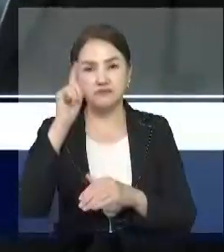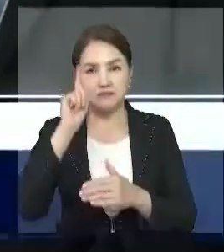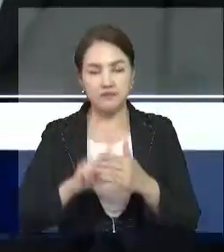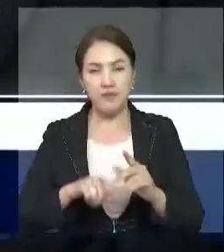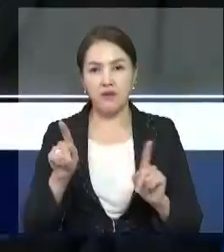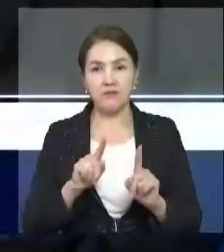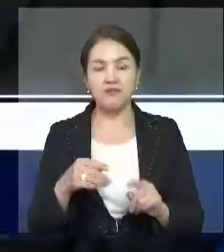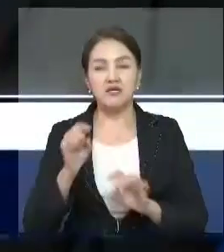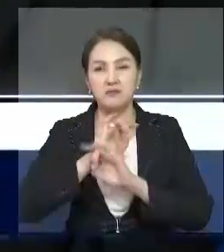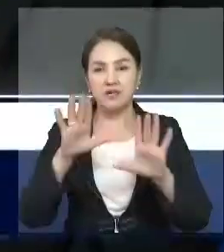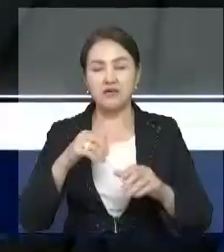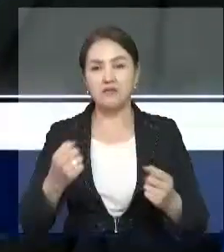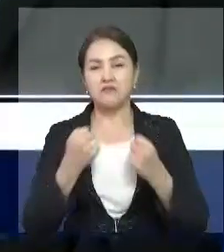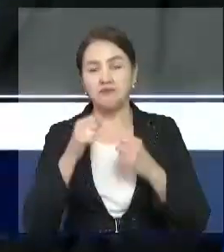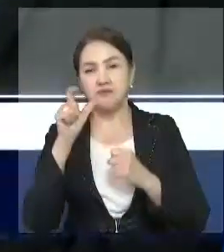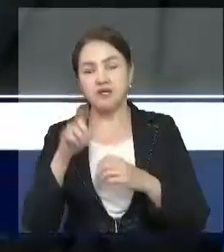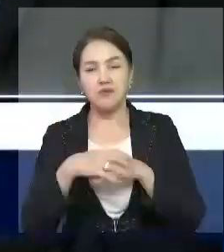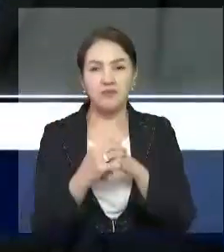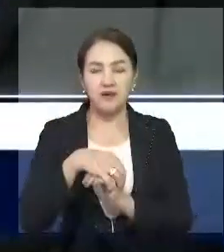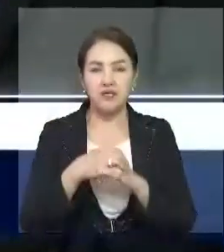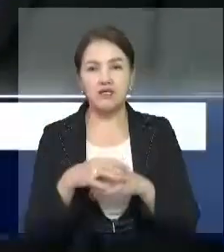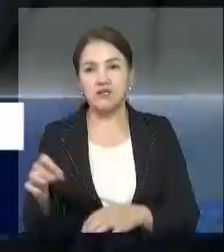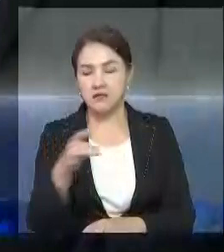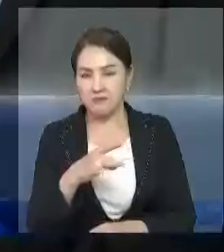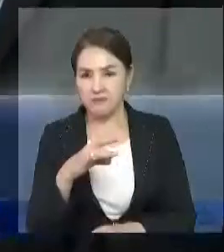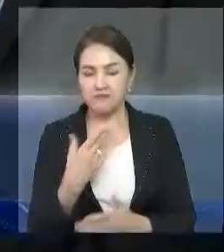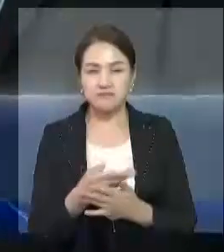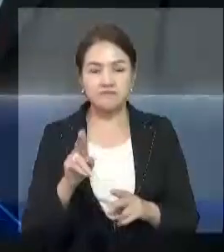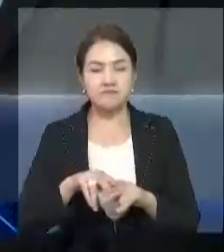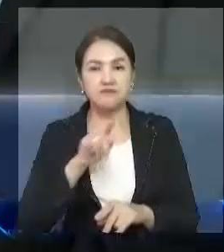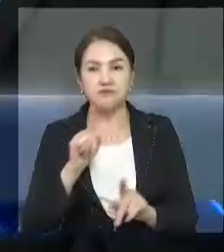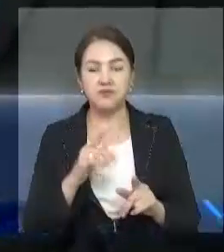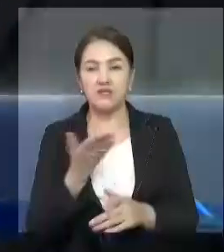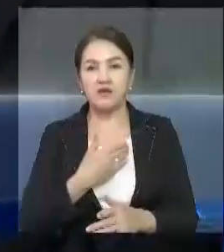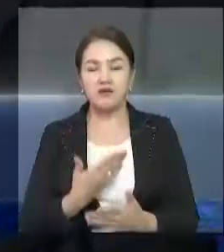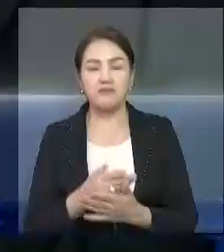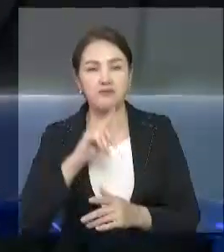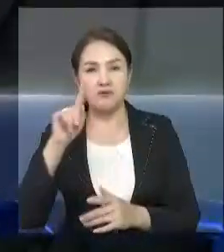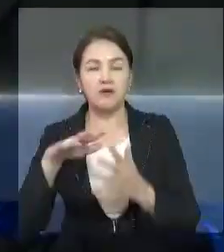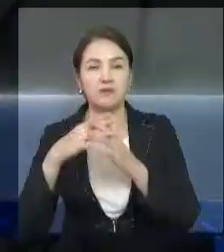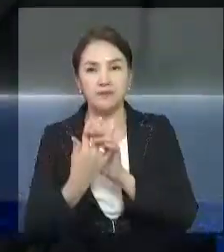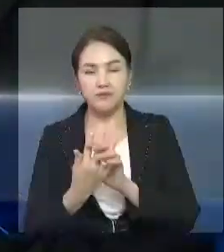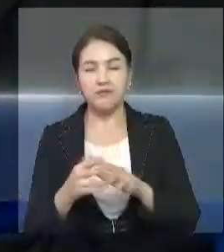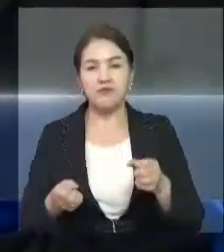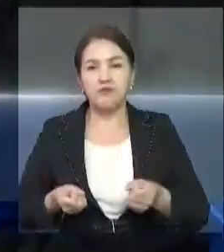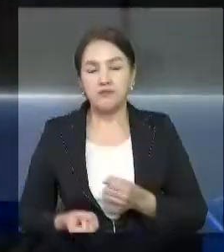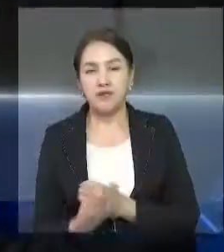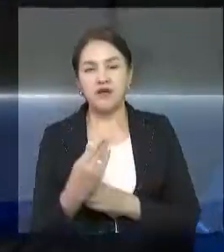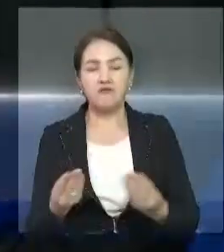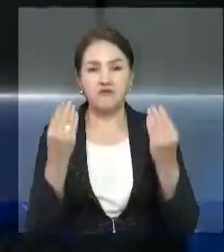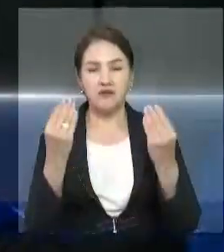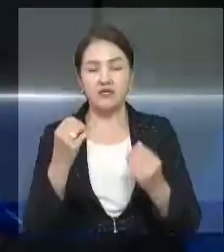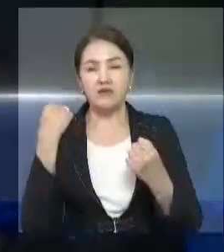говорить о том, что прославленные борцы почти все выходцы из районов. Это говорит о том, что даже в отдаленной сельской местности рождаются